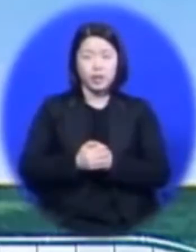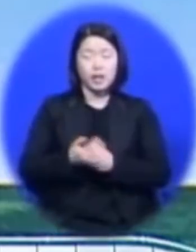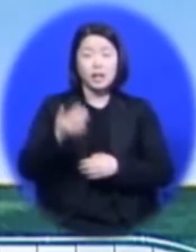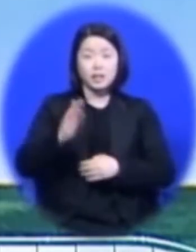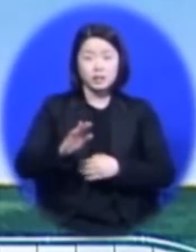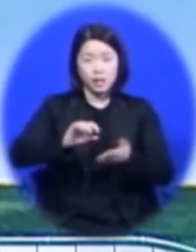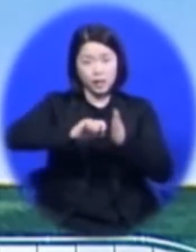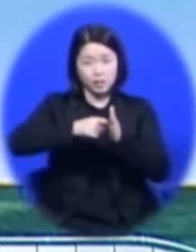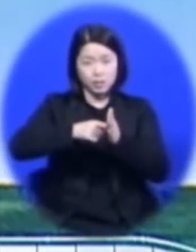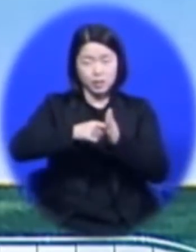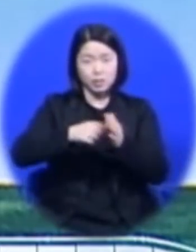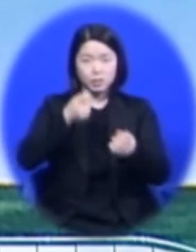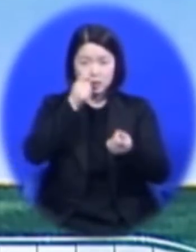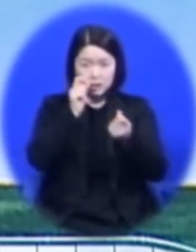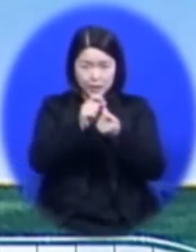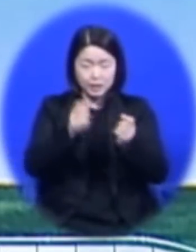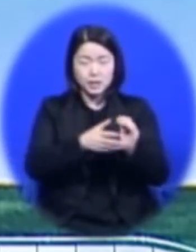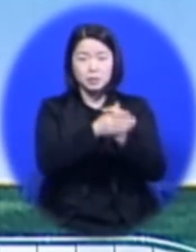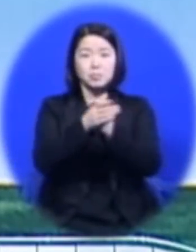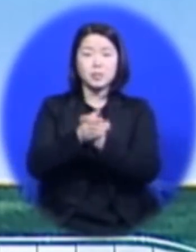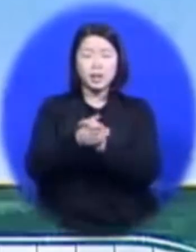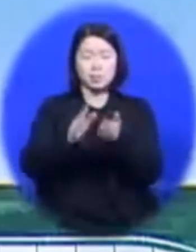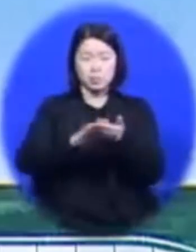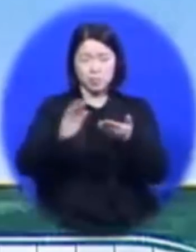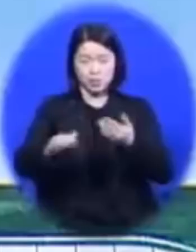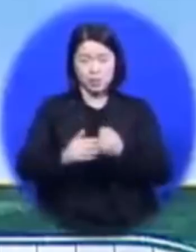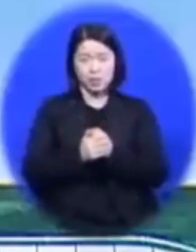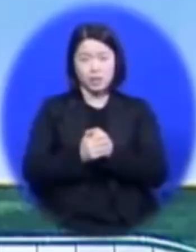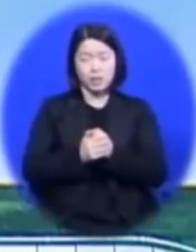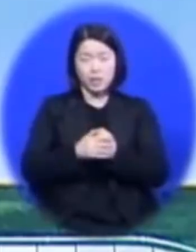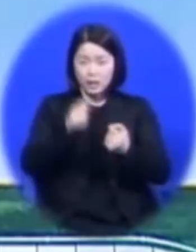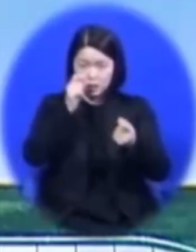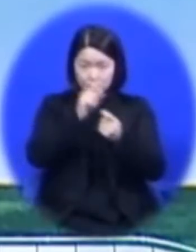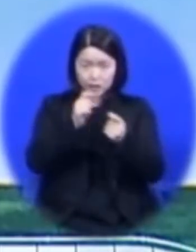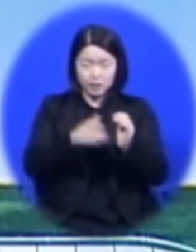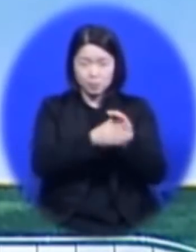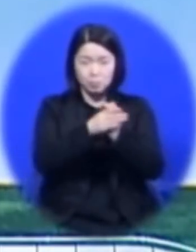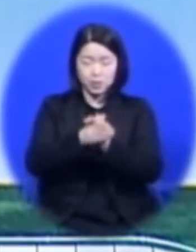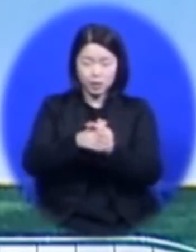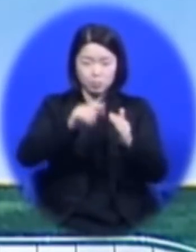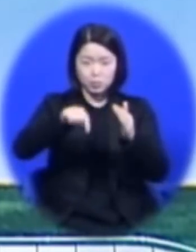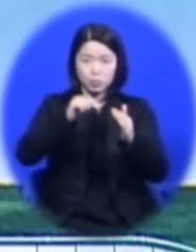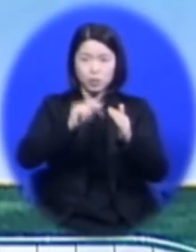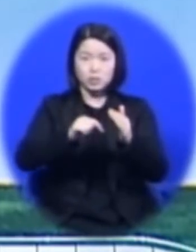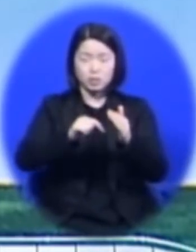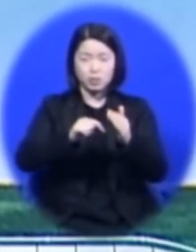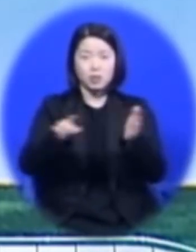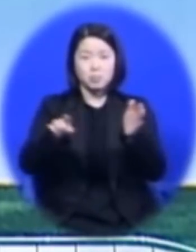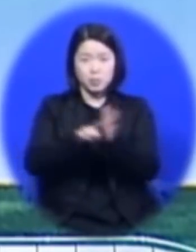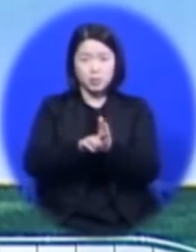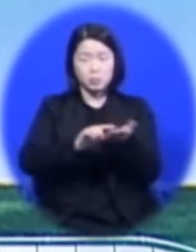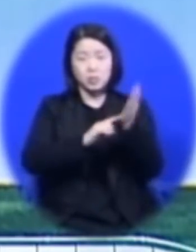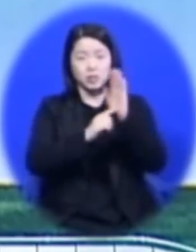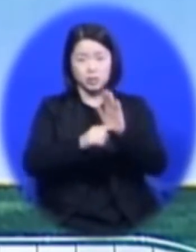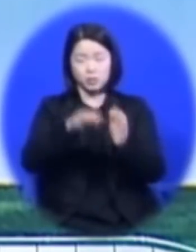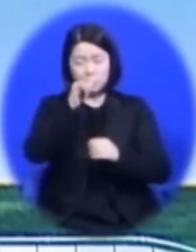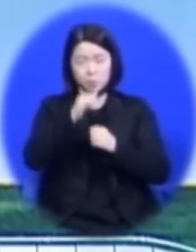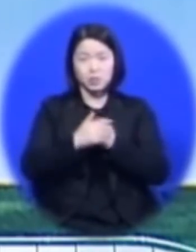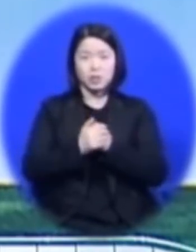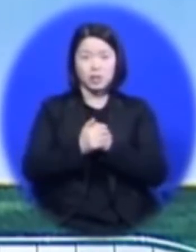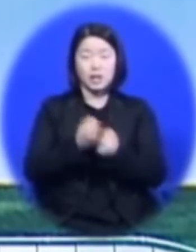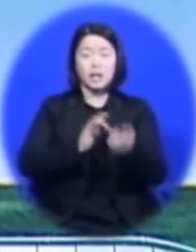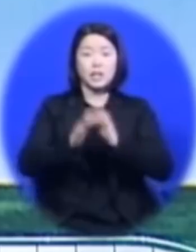근데 열쇠는 친밀함이 에요 친밀하며 에서 믿음이 나오는 겁니다 예수님에게